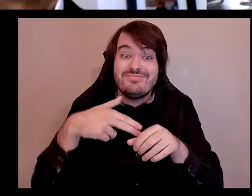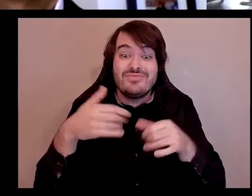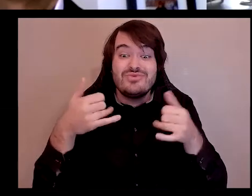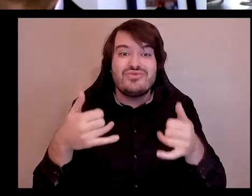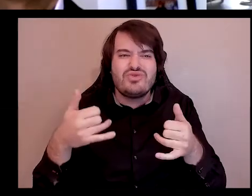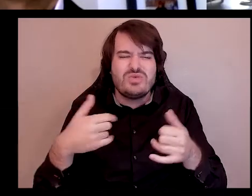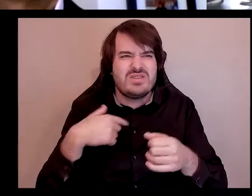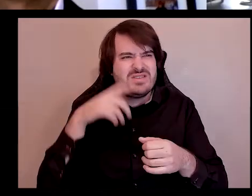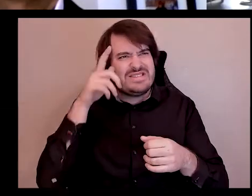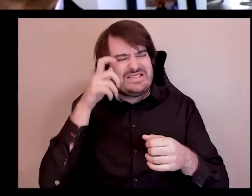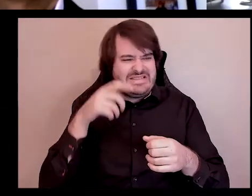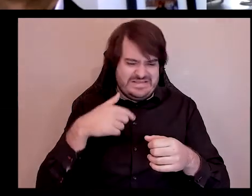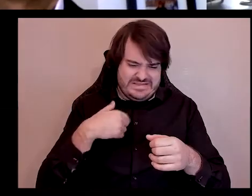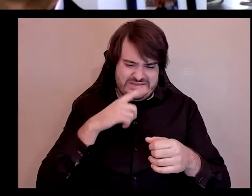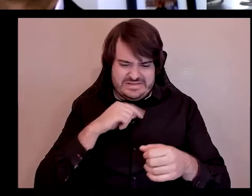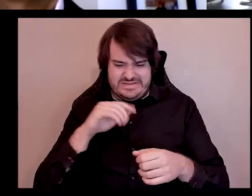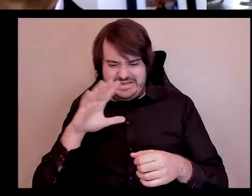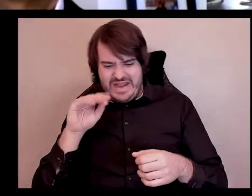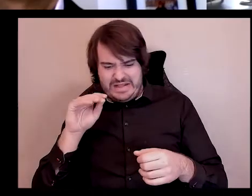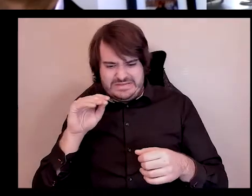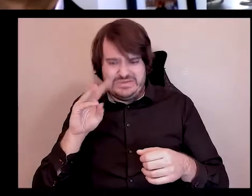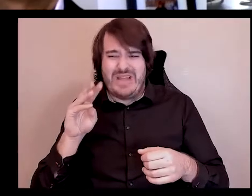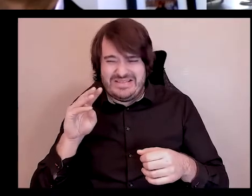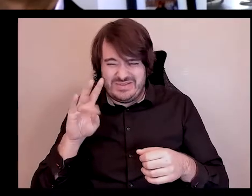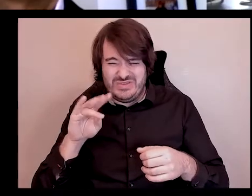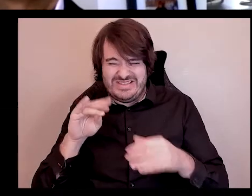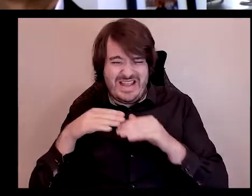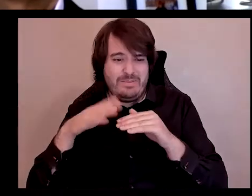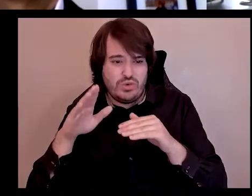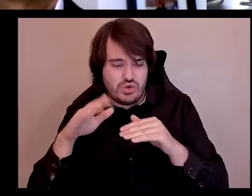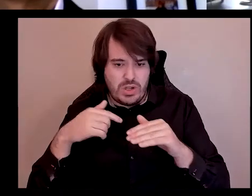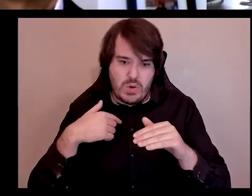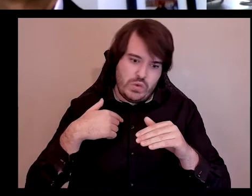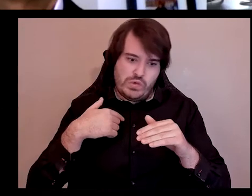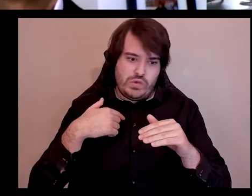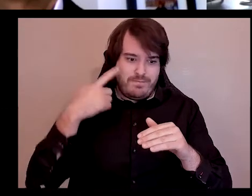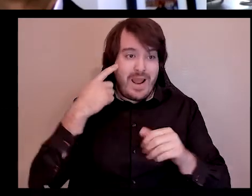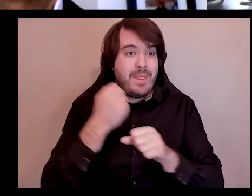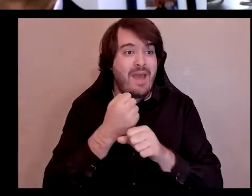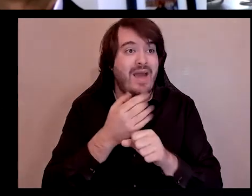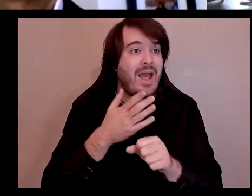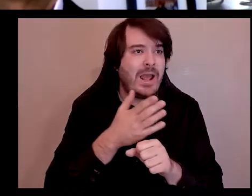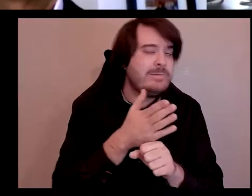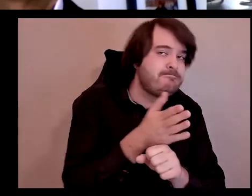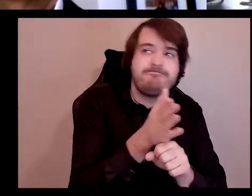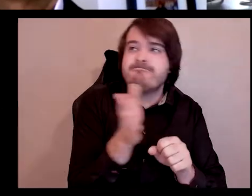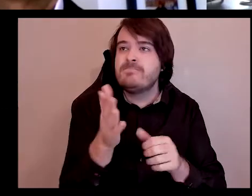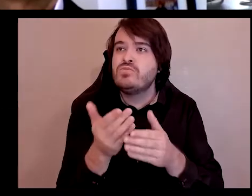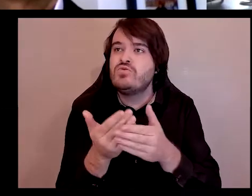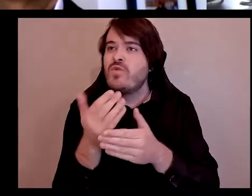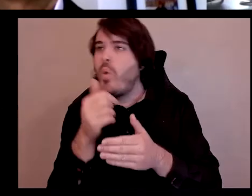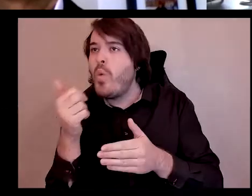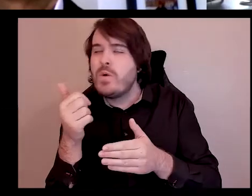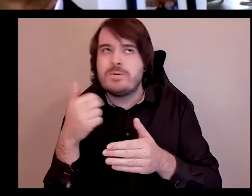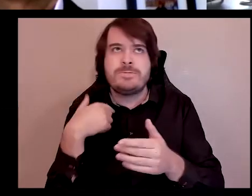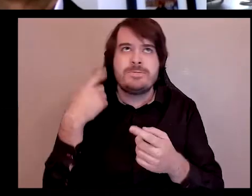aujourd'hui, alors la question de j'ai 50, 60, 70 ans et plus, et je suis en train justement de peut-être réorienter ma